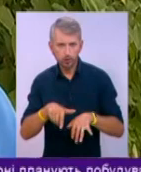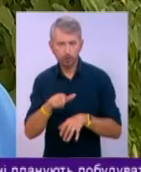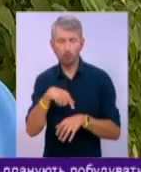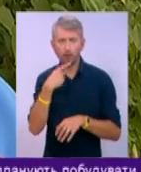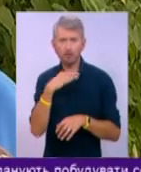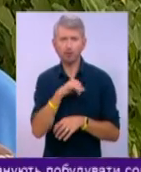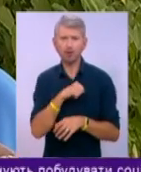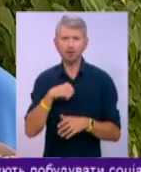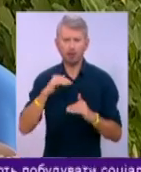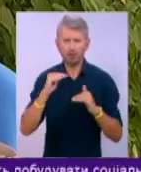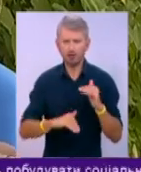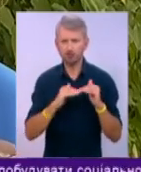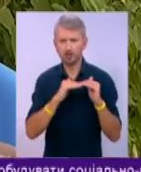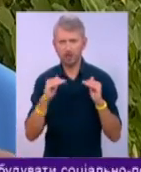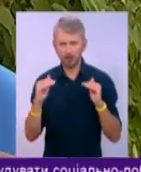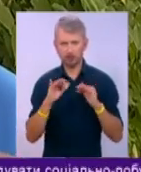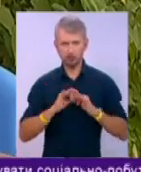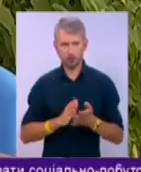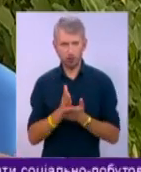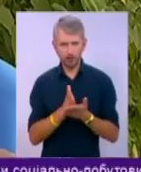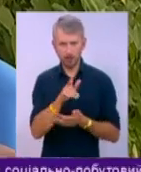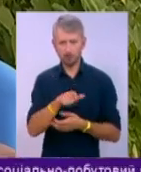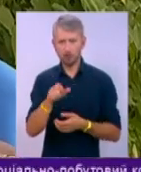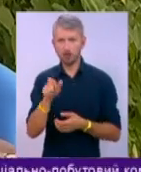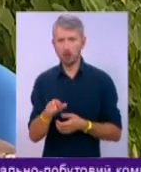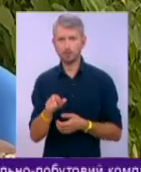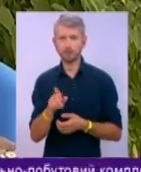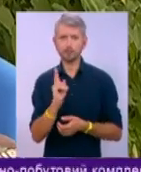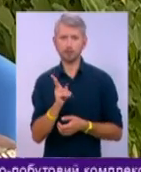про самий нижчий рівень чиновників, людей,